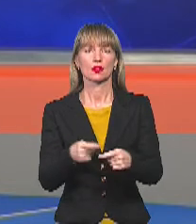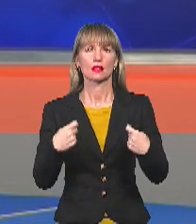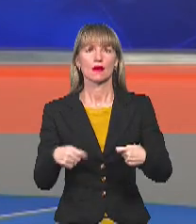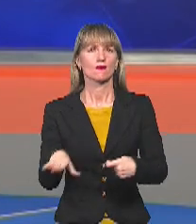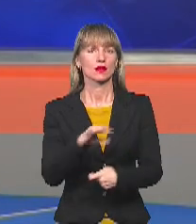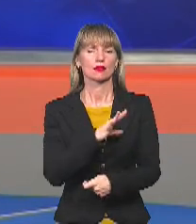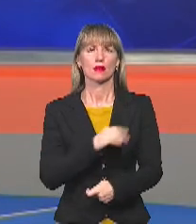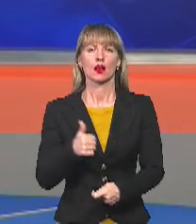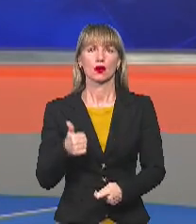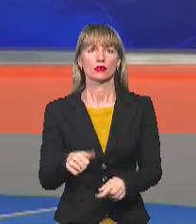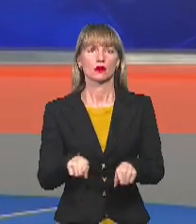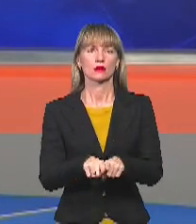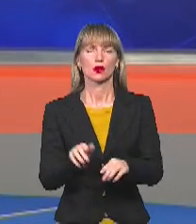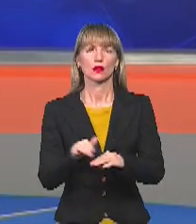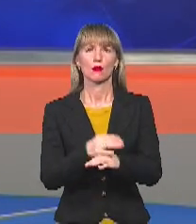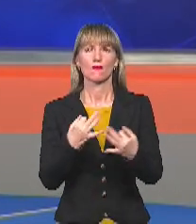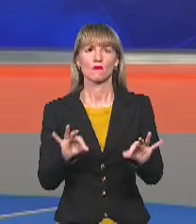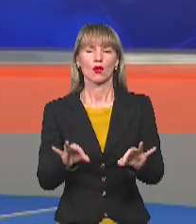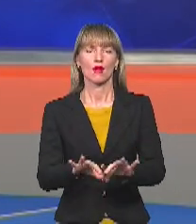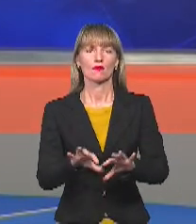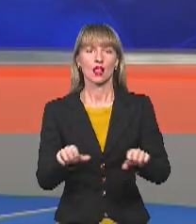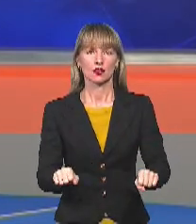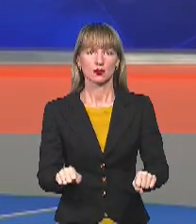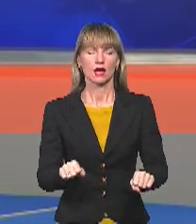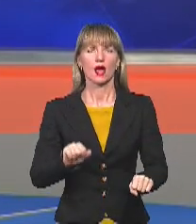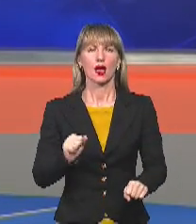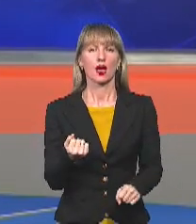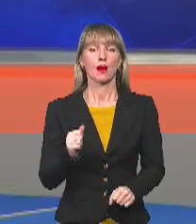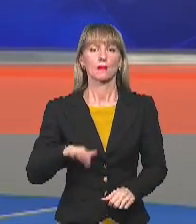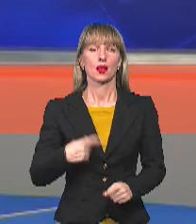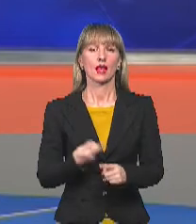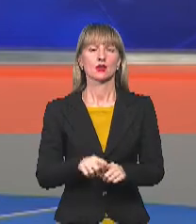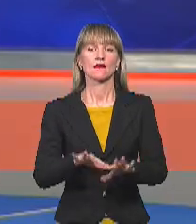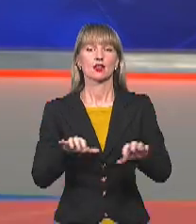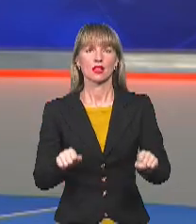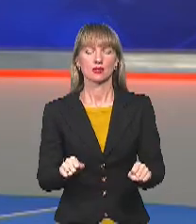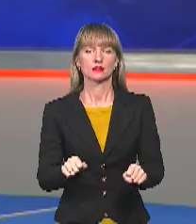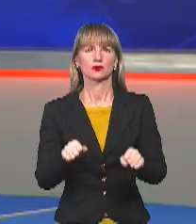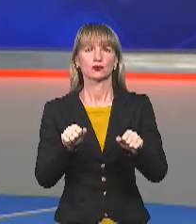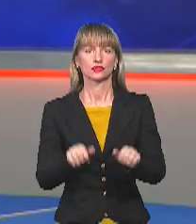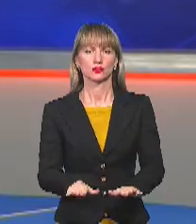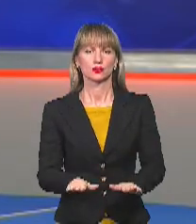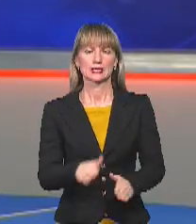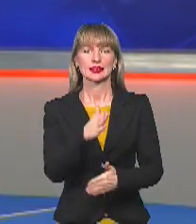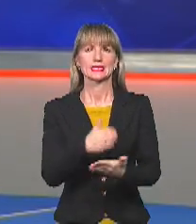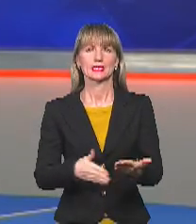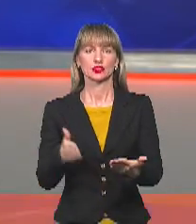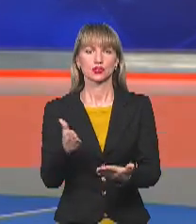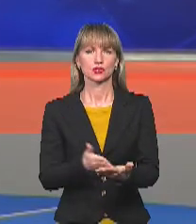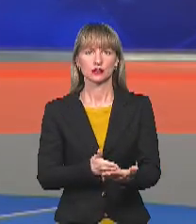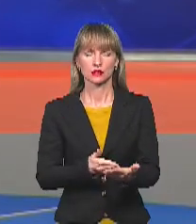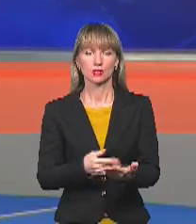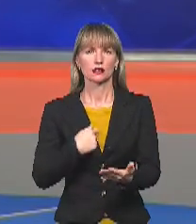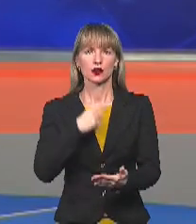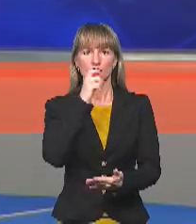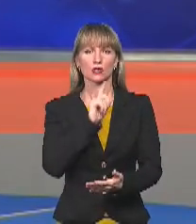добре. Це як добра воля влади. А потім ця влада прийняла рішення знищити. Я навіть